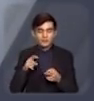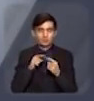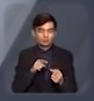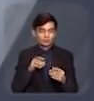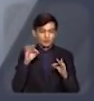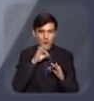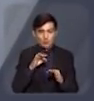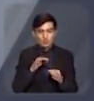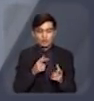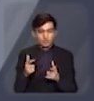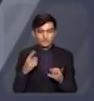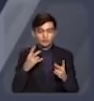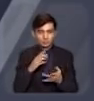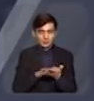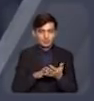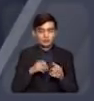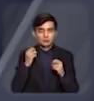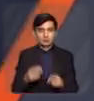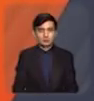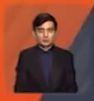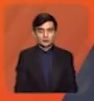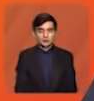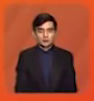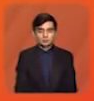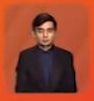ма? Құрметті Асқар Ұзақбайұлы, құрметті әкімдер.